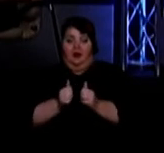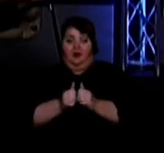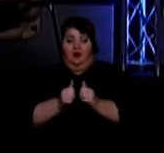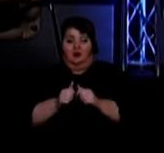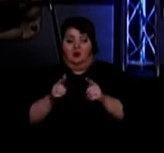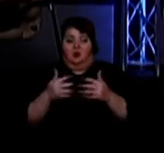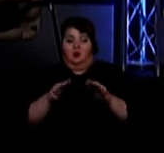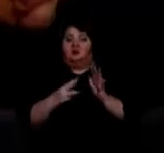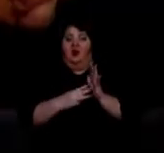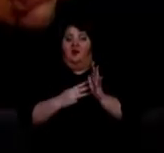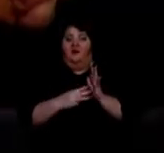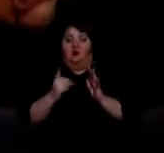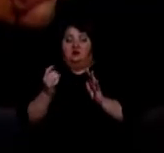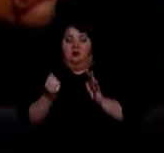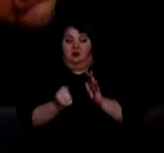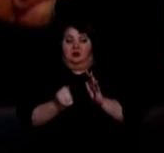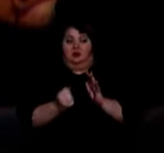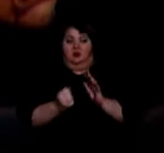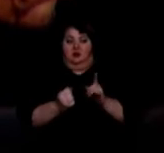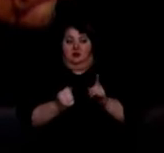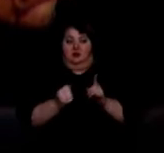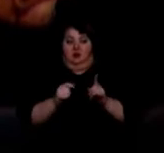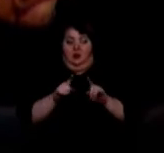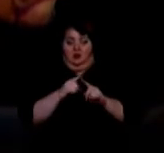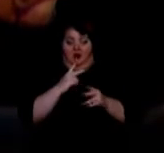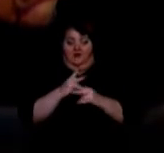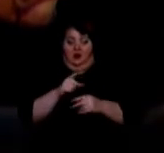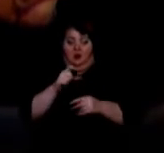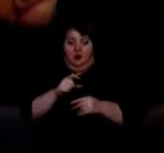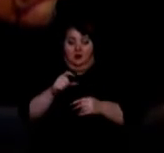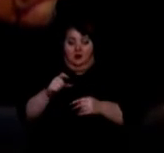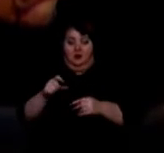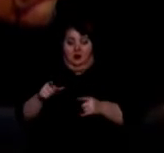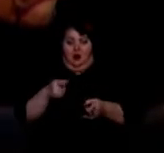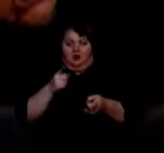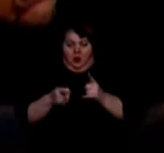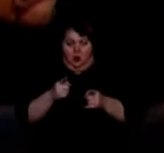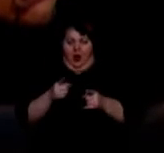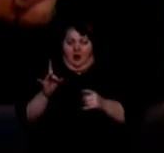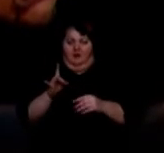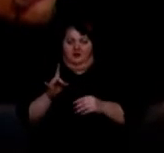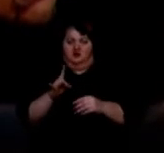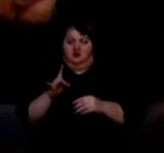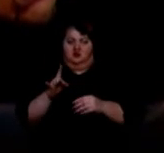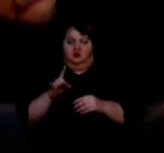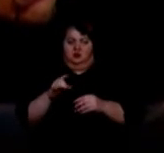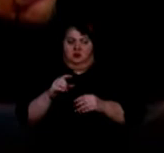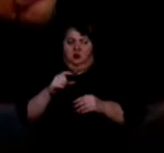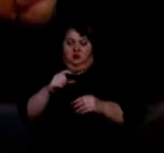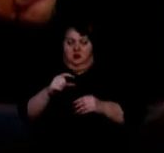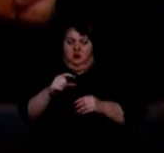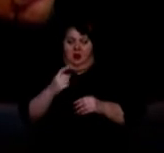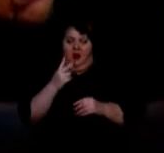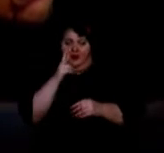ребеночек, которому 8 недель. Это точный муляж, самое так выглядит детям. Да, это детки в натуральную величину. Задумайте, всего-навсего